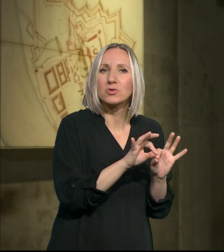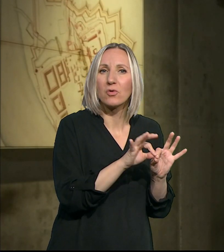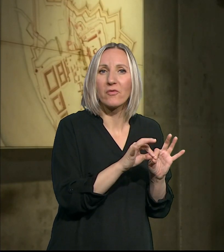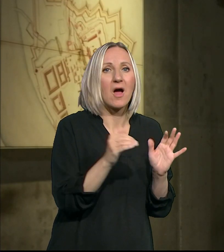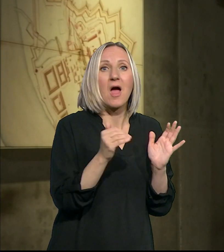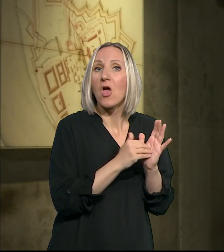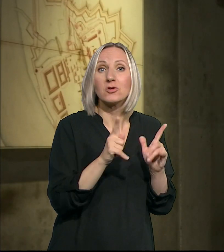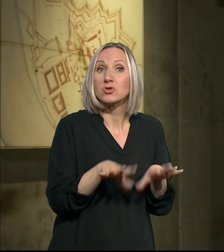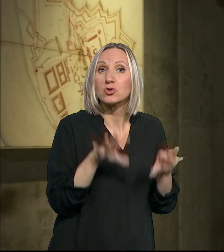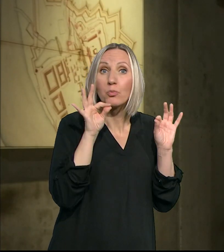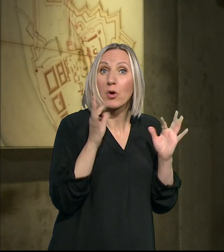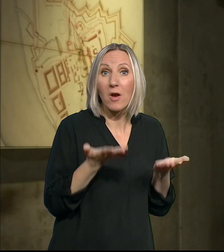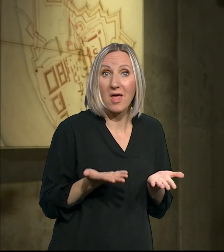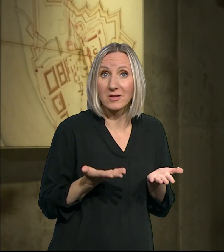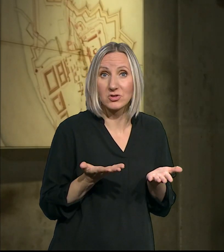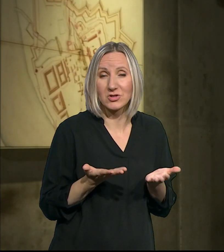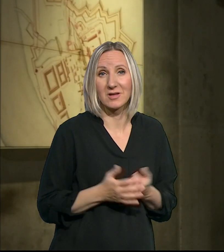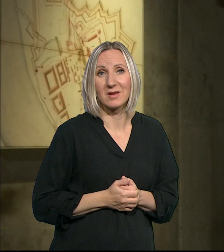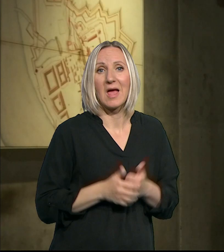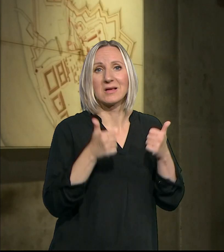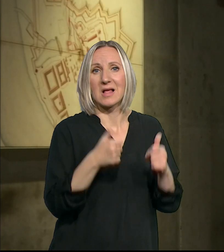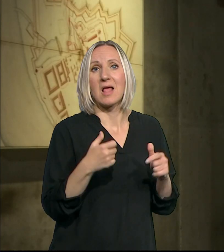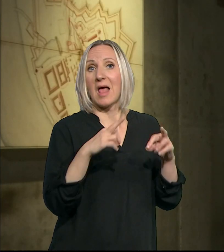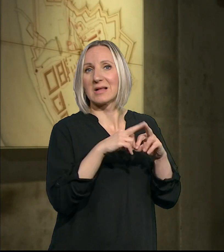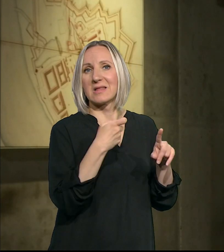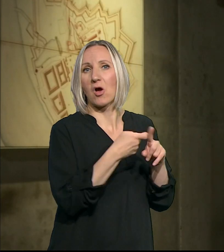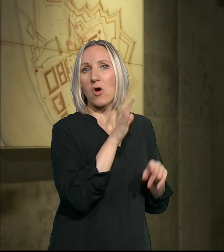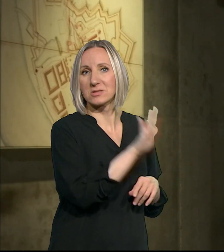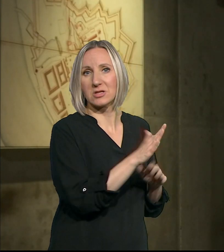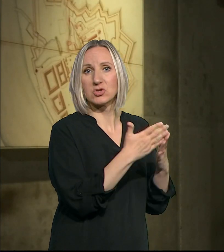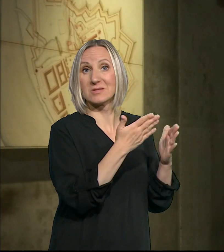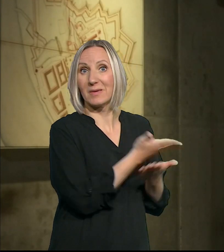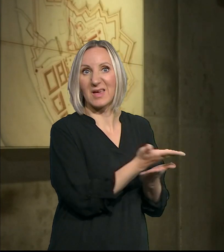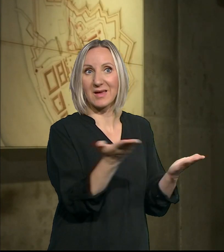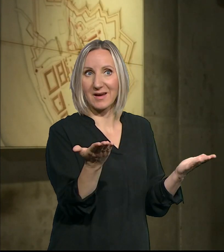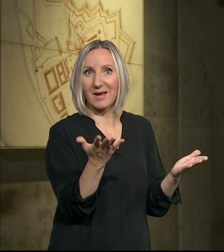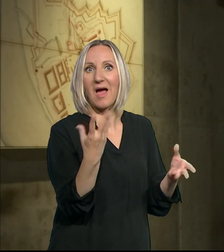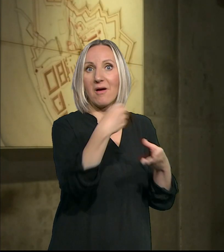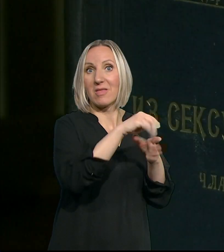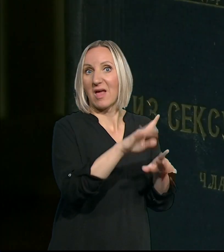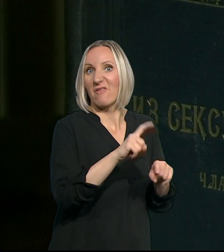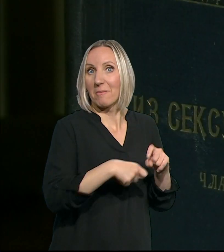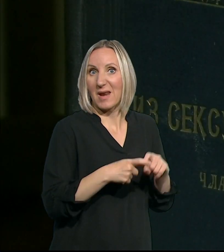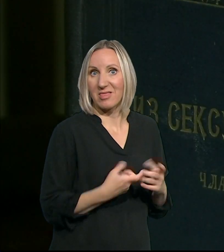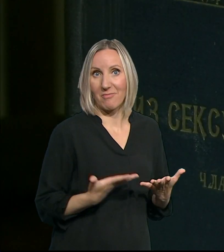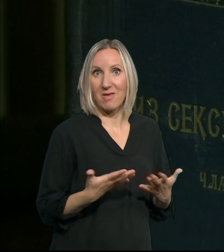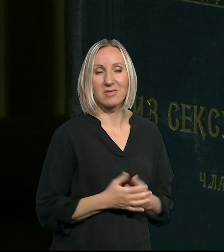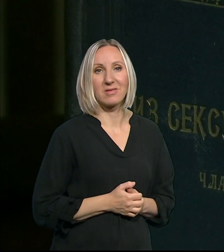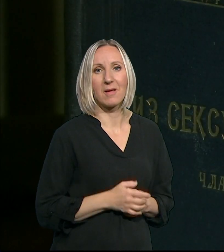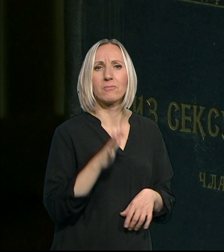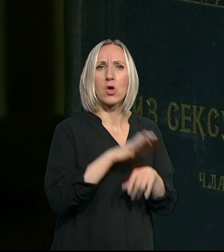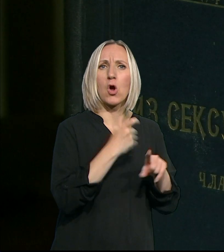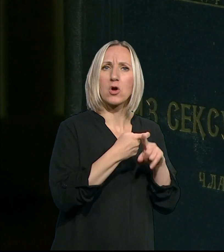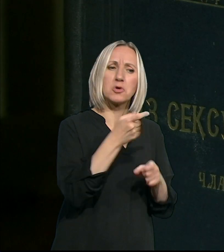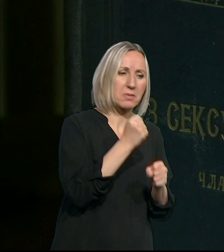nisu pronađeni. A Aleksandar Kostić je u svojoj zbirku uvrstio upravo takve predmete. Doktor Kostić je